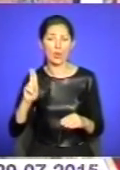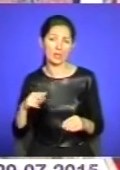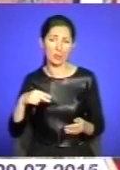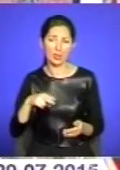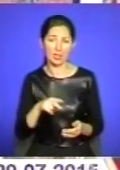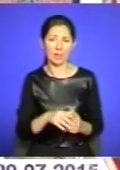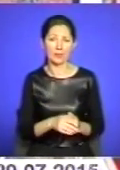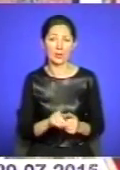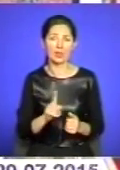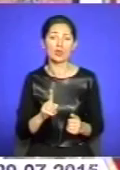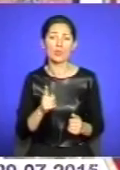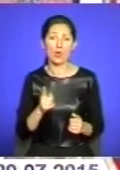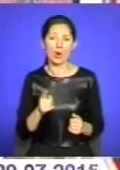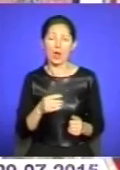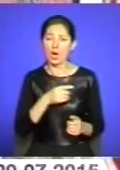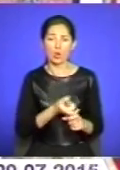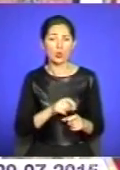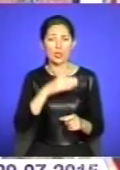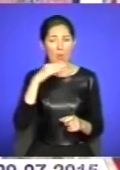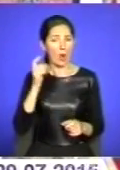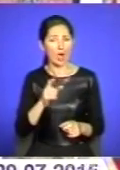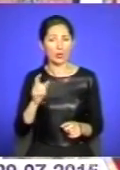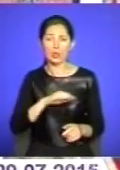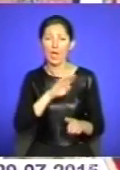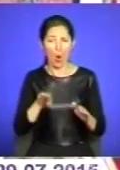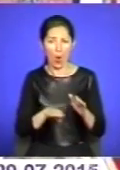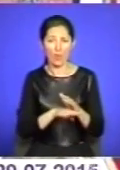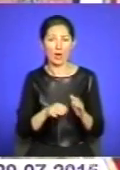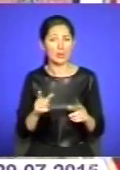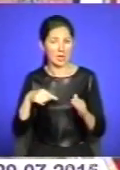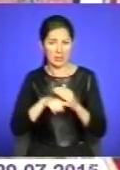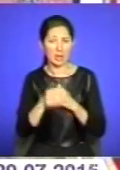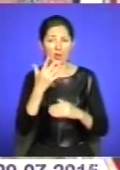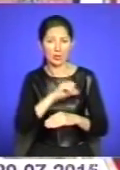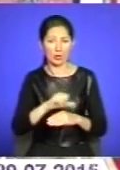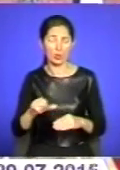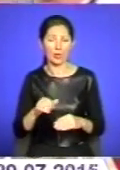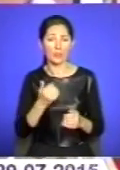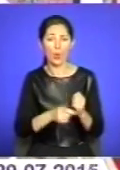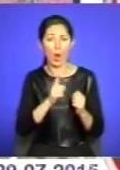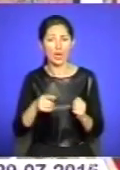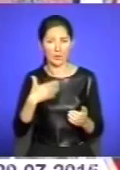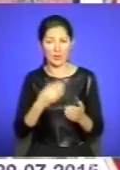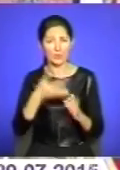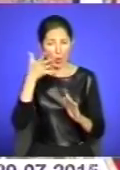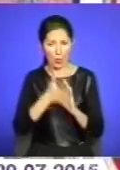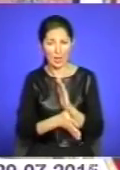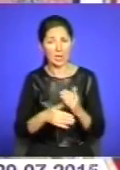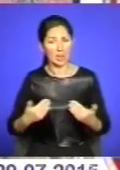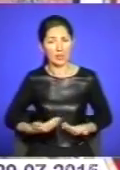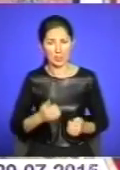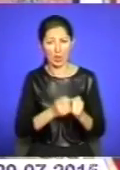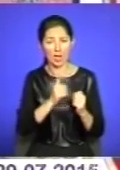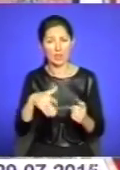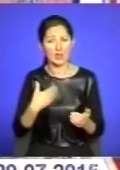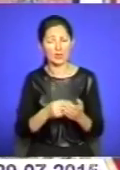Чому ви взагалі рветеся? Дуже багато людей не хочуть їхати, переховуються за кордоном, а ви їдете? У кожного своє поняття в житті, у кожного своє мнення. Хто залишається